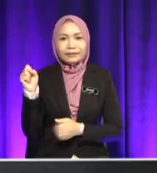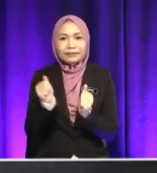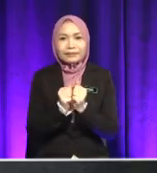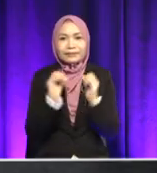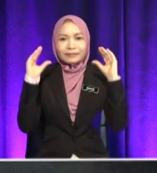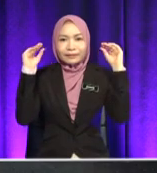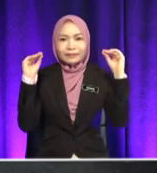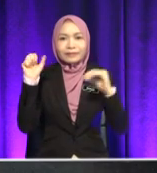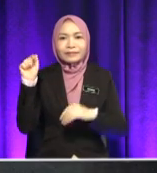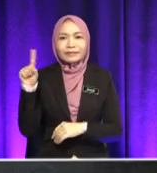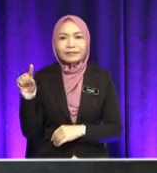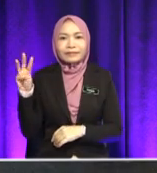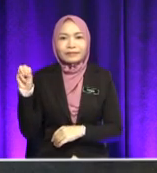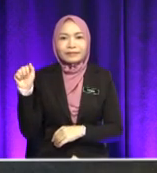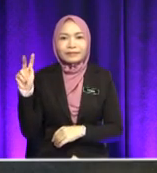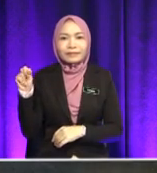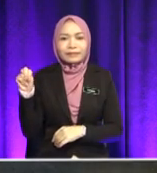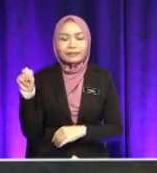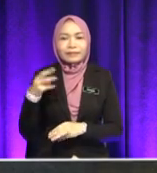slogannya matematika